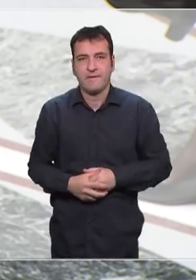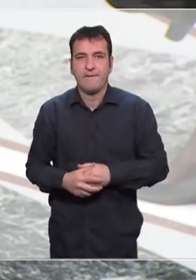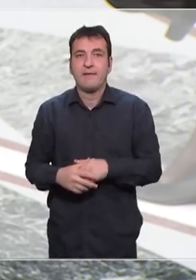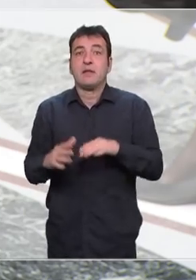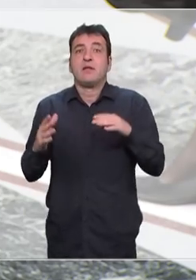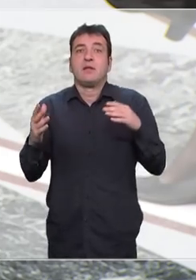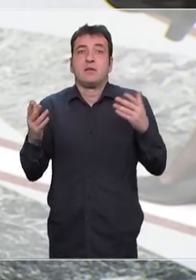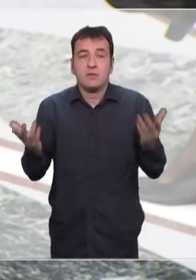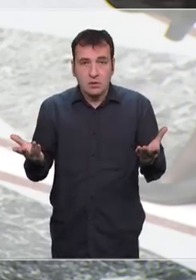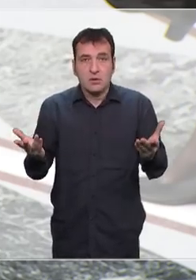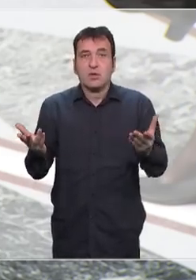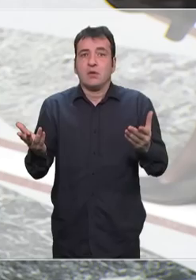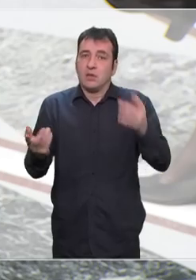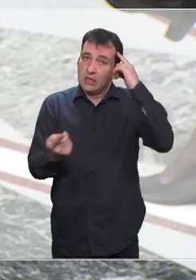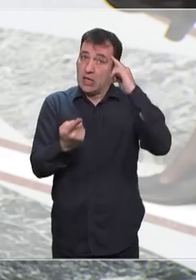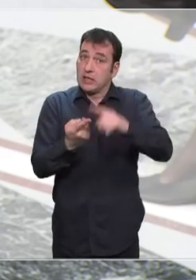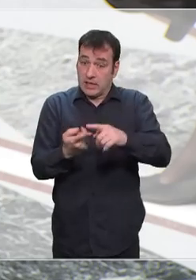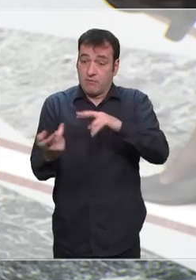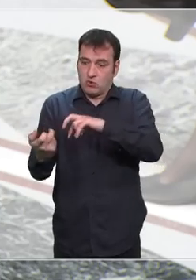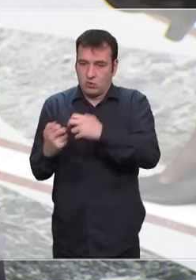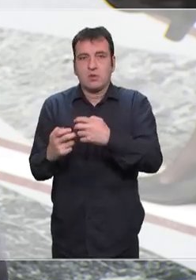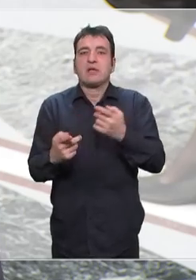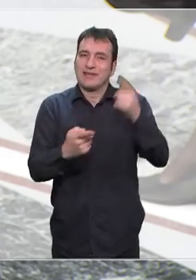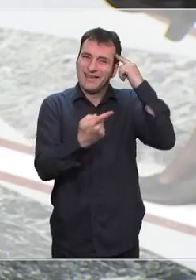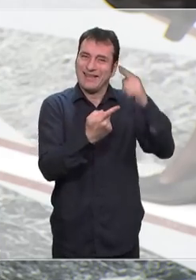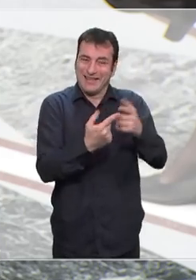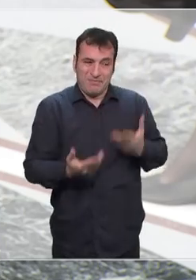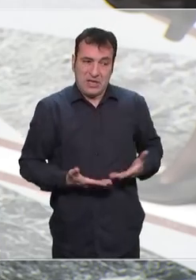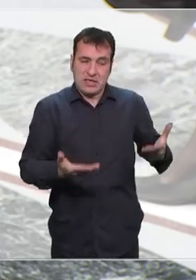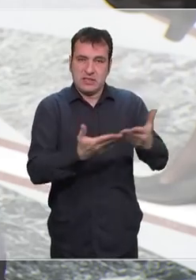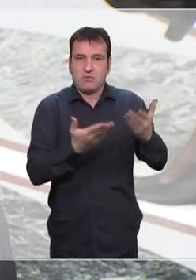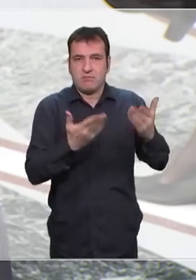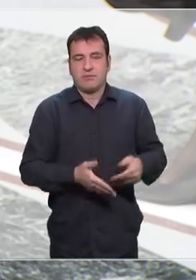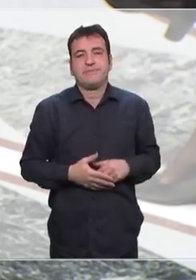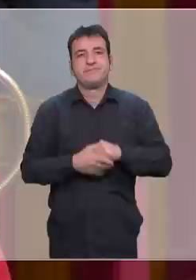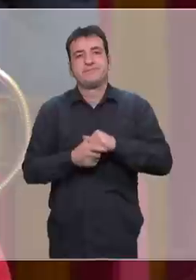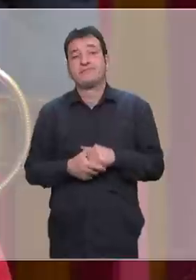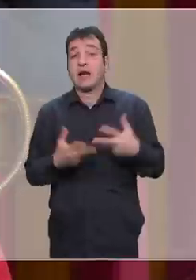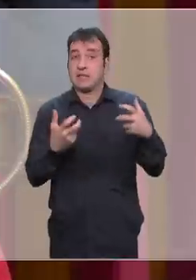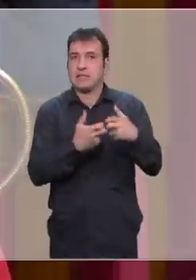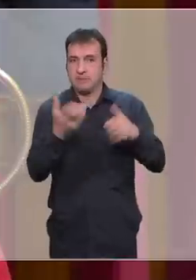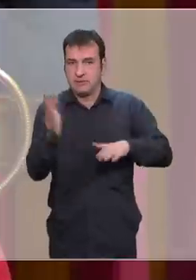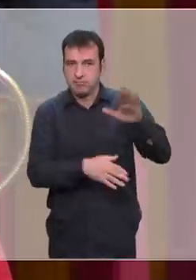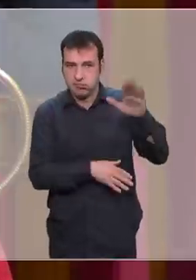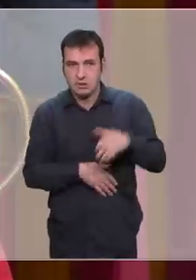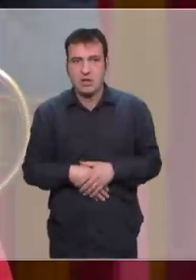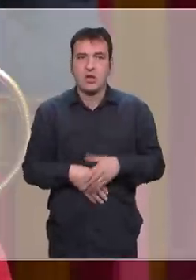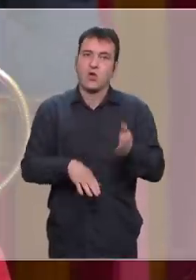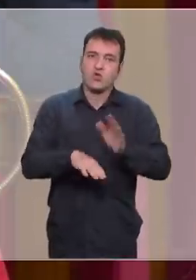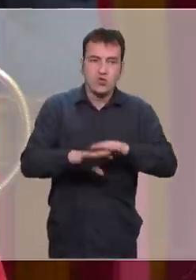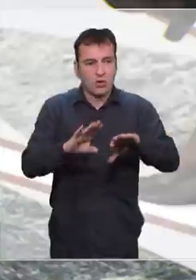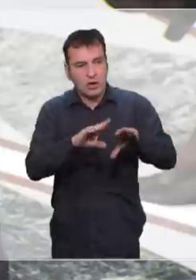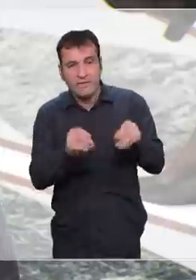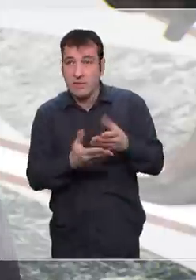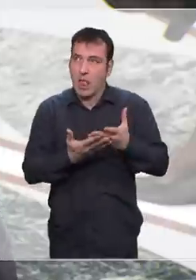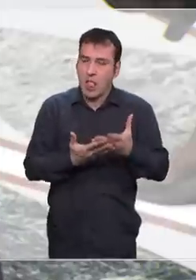Alors par ailleurs, nous avons un sujet structurel et un sujet conjoncturel. Le sujet conjoncturel, c'est le sujet de l'inflation qui pèse effectivement sur les ménages, même si, comme ça a été dit